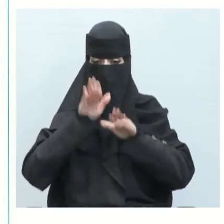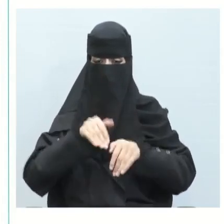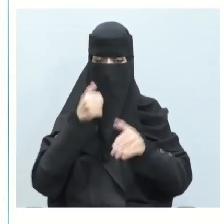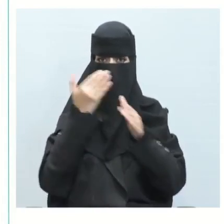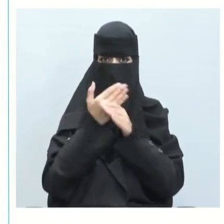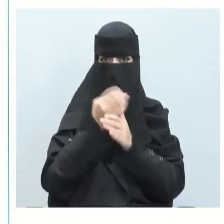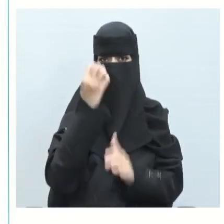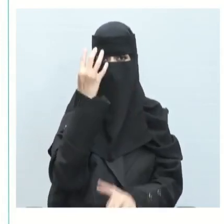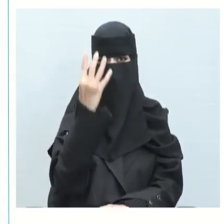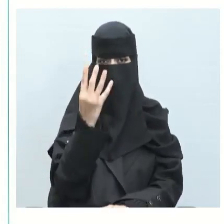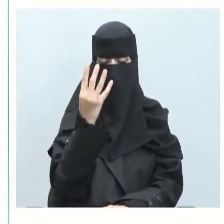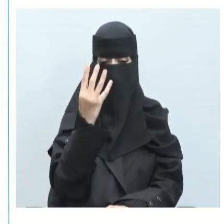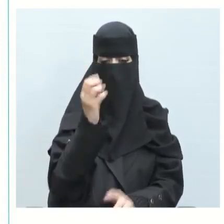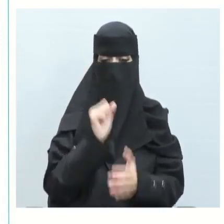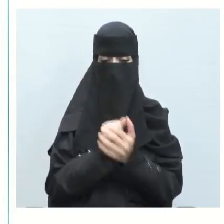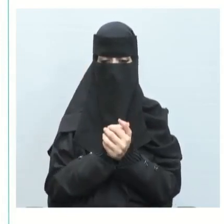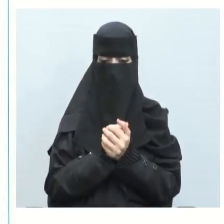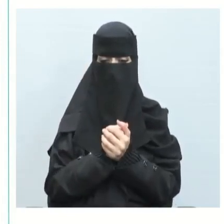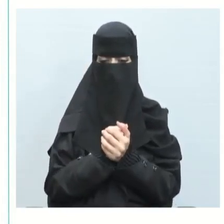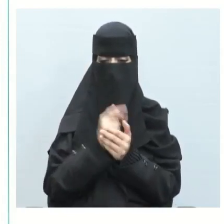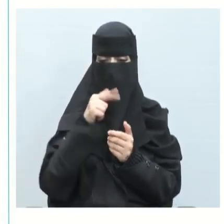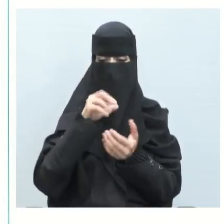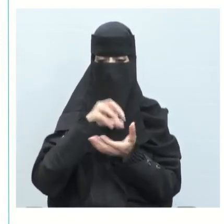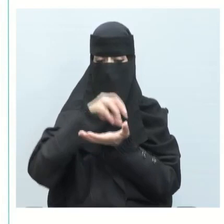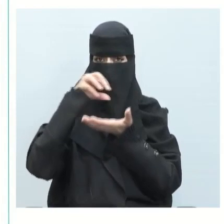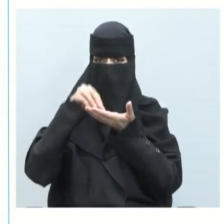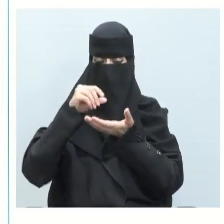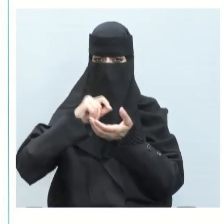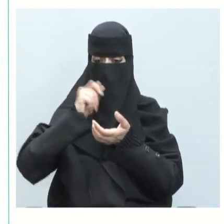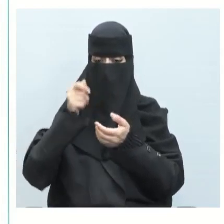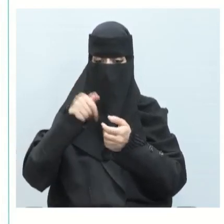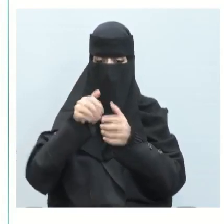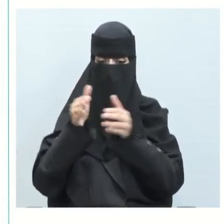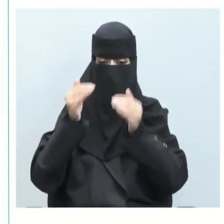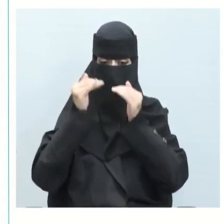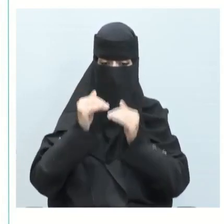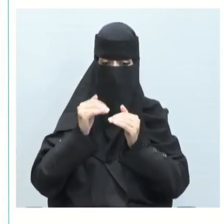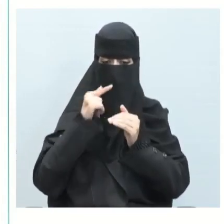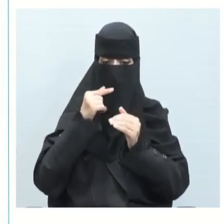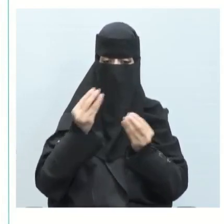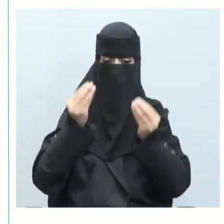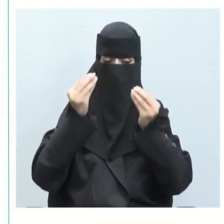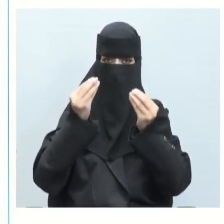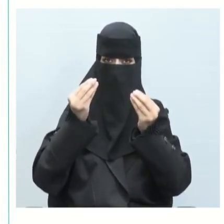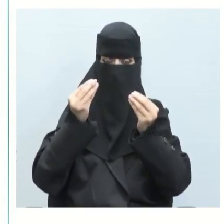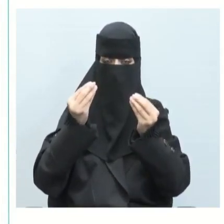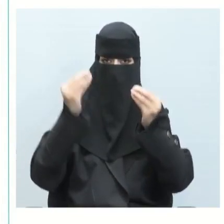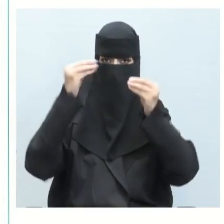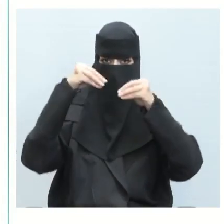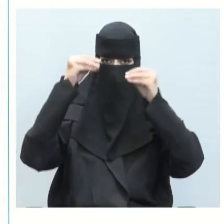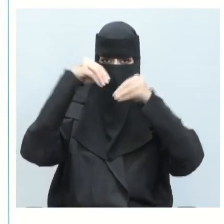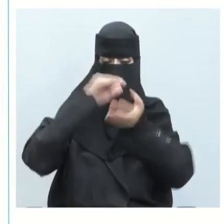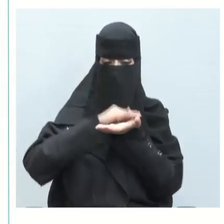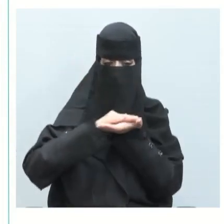اسباب تجعل تعظيم الايرادات عمليه مهمه ذكرنا هنالك تكاليف هالكه ومن خلالها من خلال تعظيم